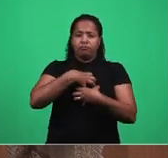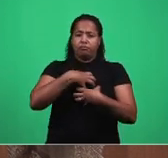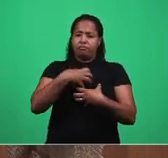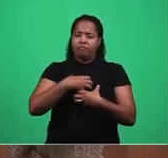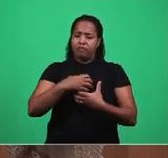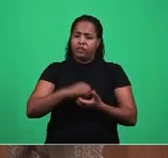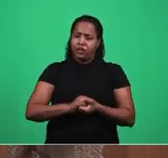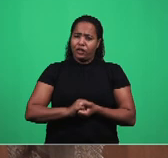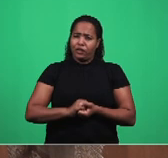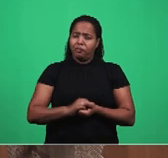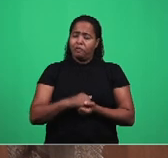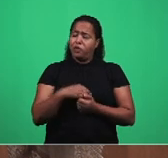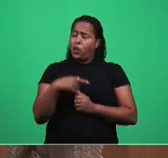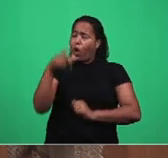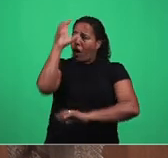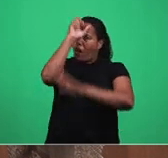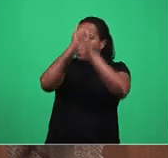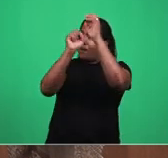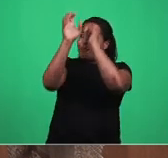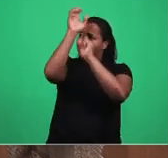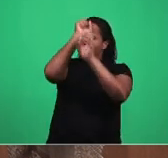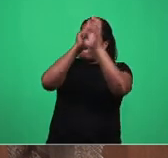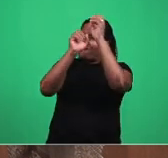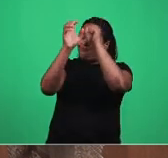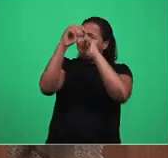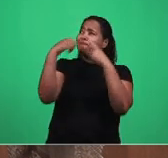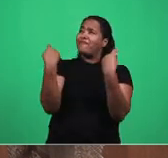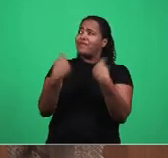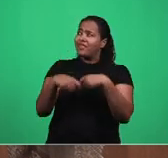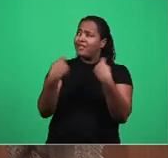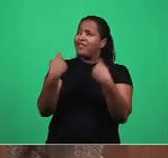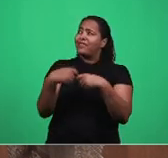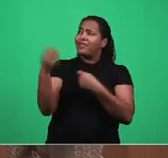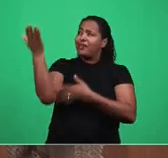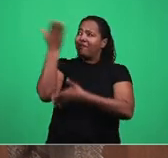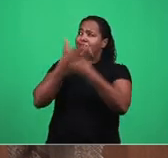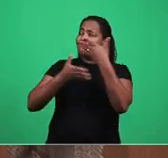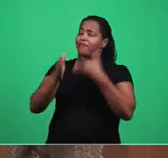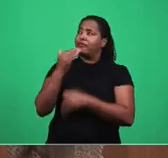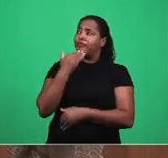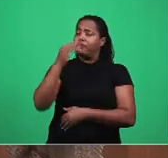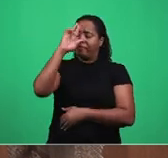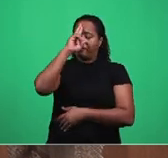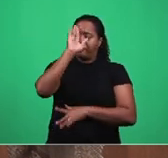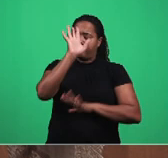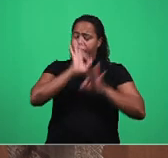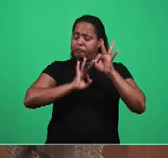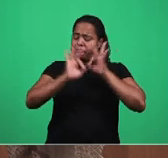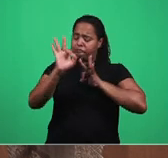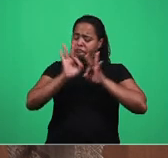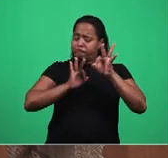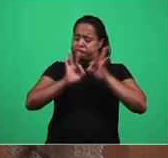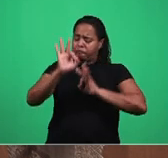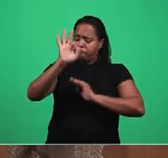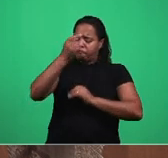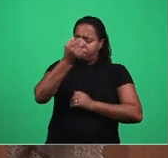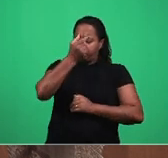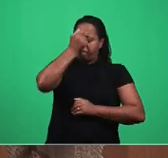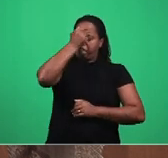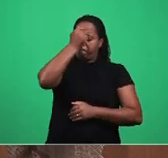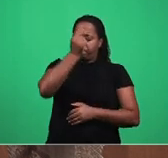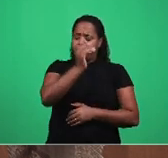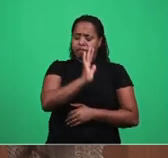à apprendre de ta part aujourd'hui dans ce culte et nous demandons que tu puisses nous préparer dans notre pensée, dans notre